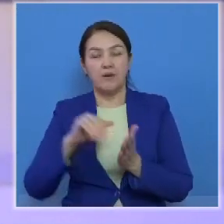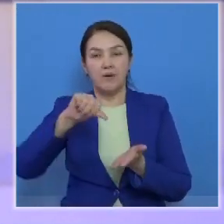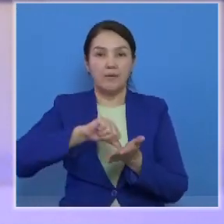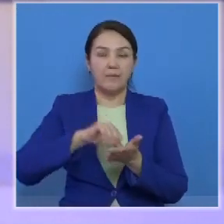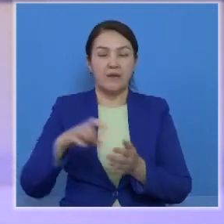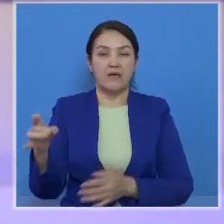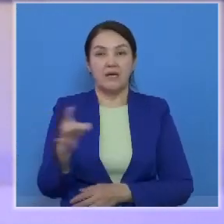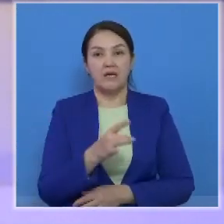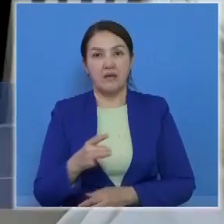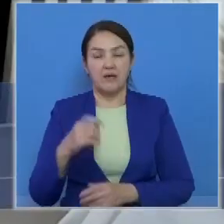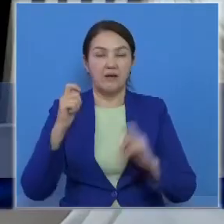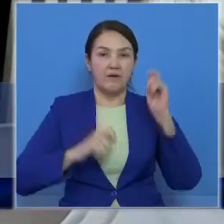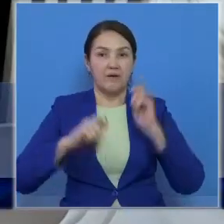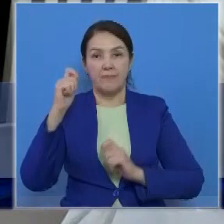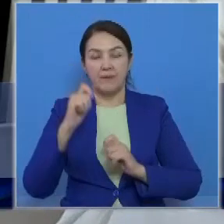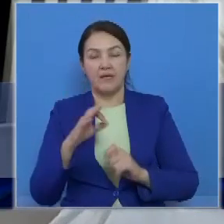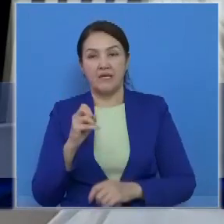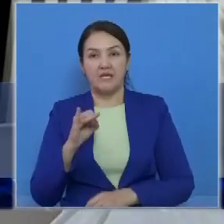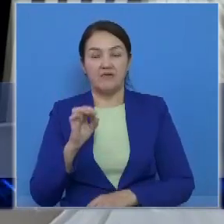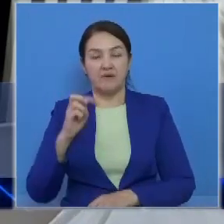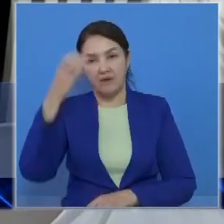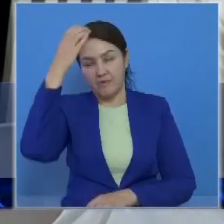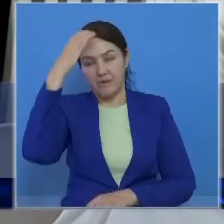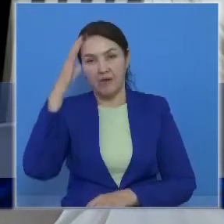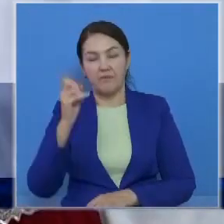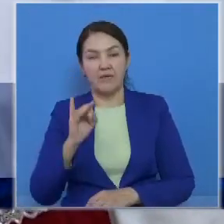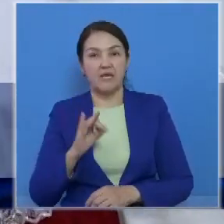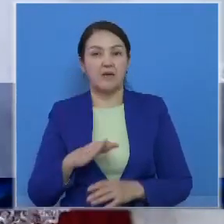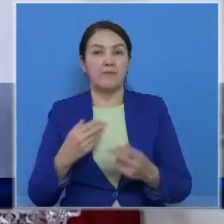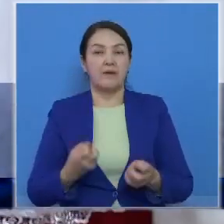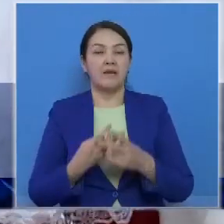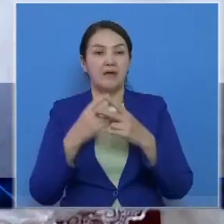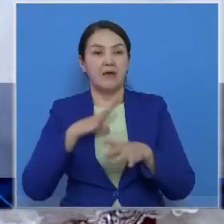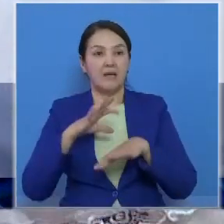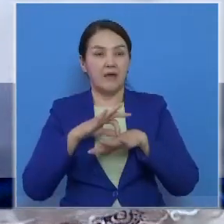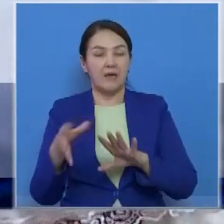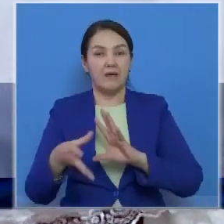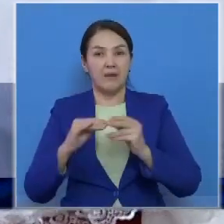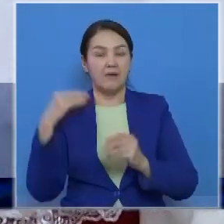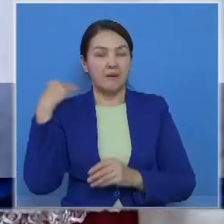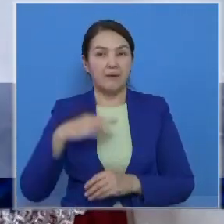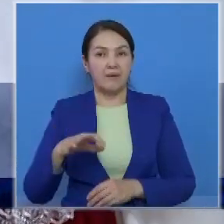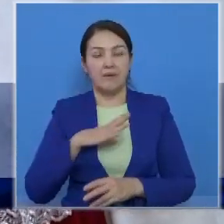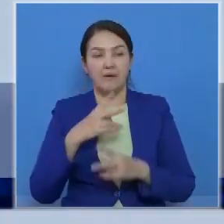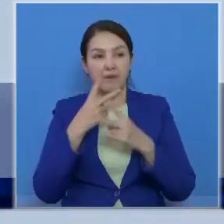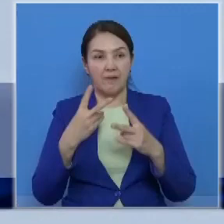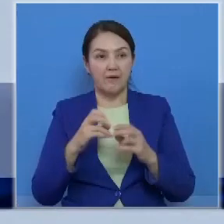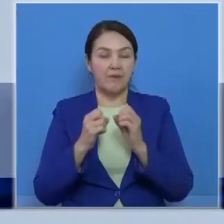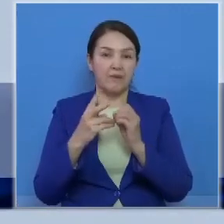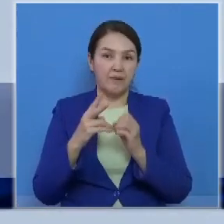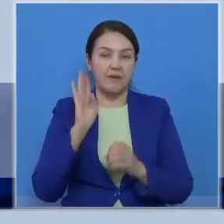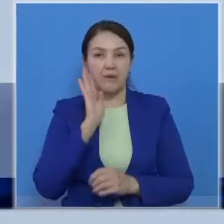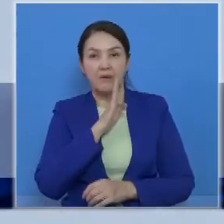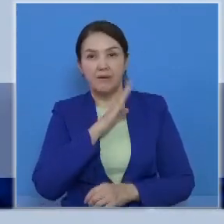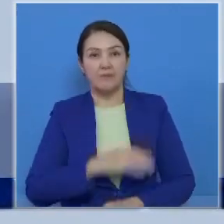участницы республиканского фестиваля «Такеафест», прошедшего накануне в столице. Всего Актюбинскую область представляли 12